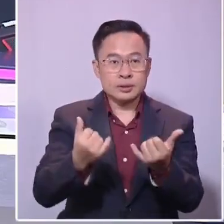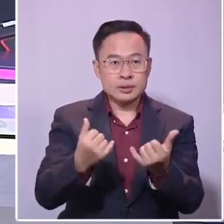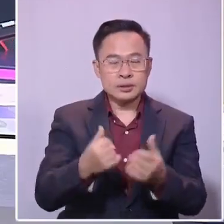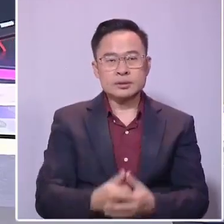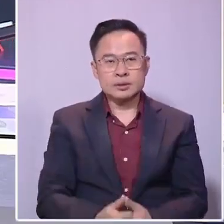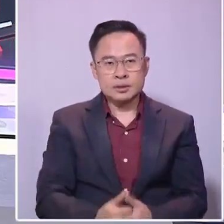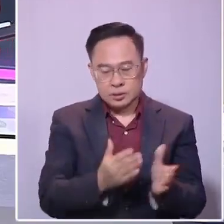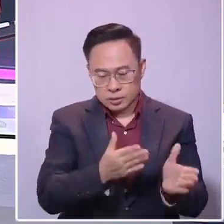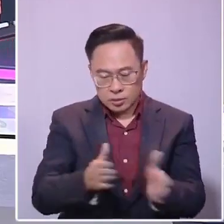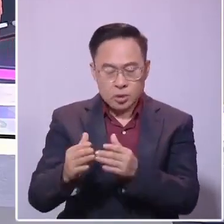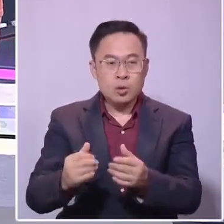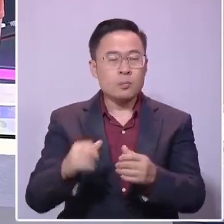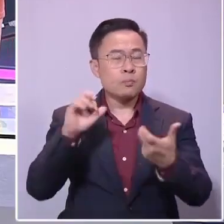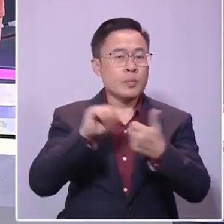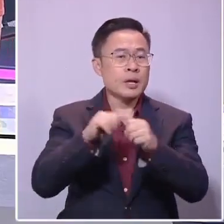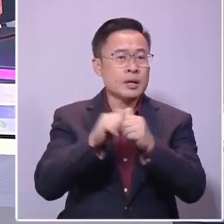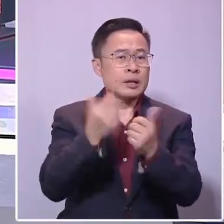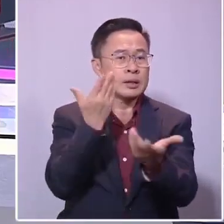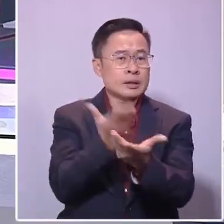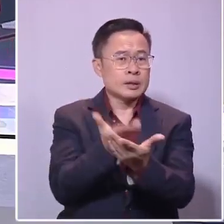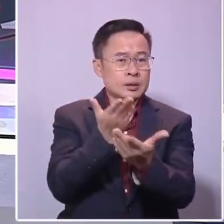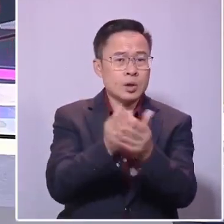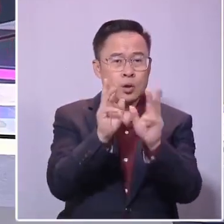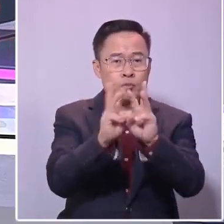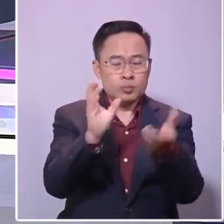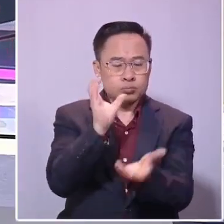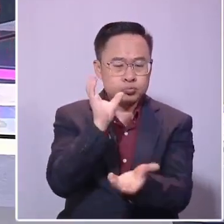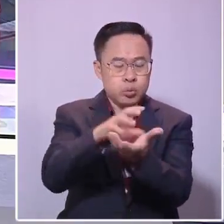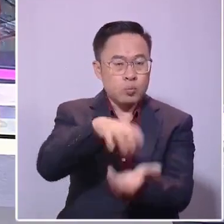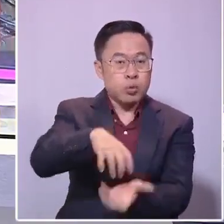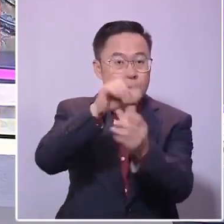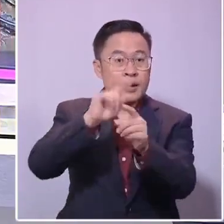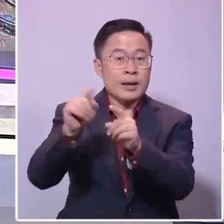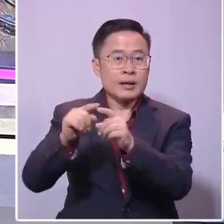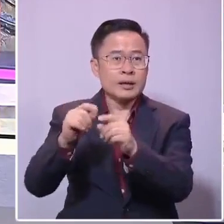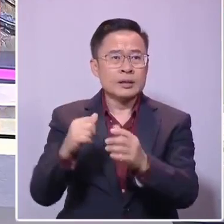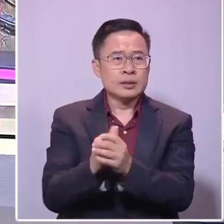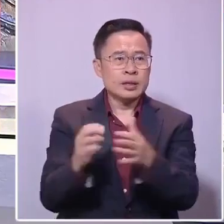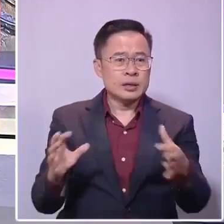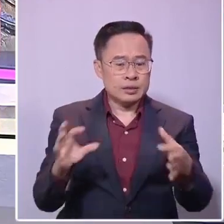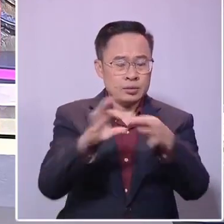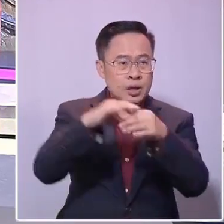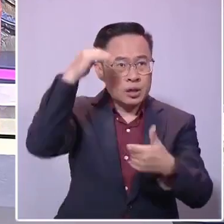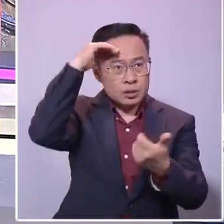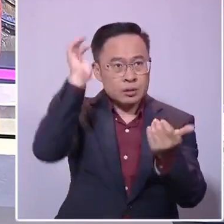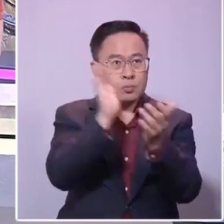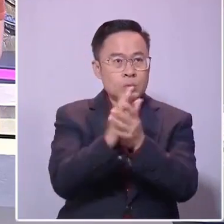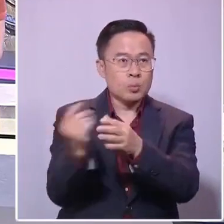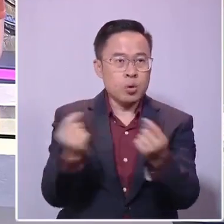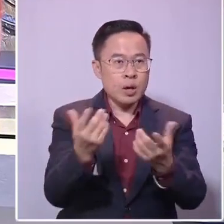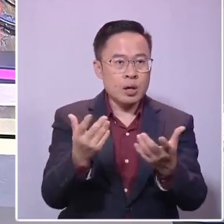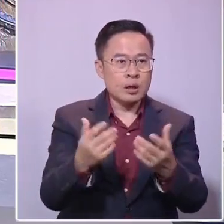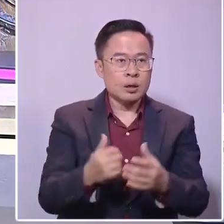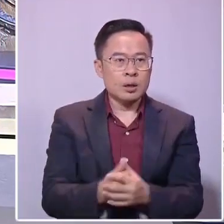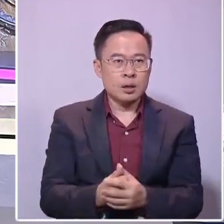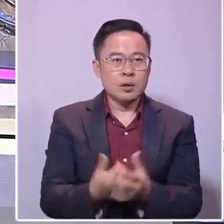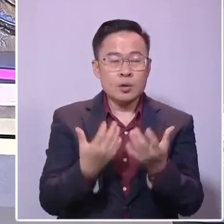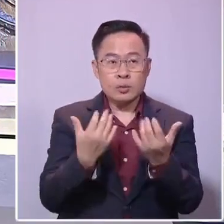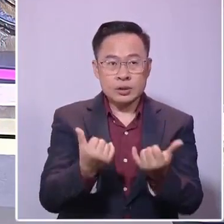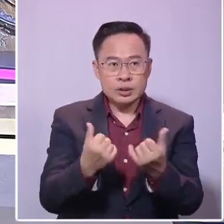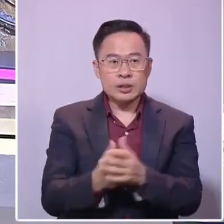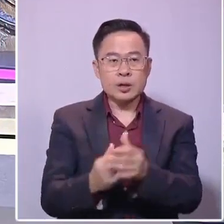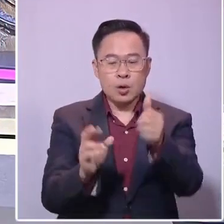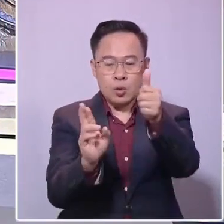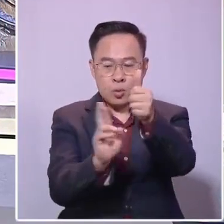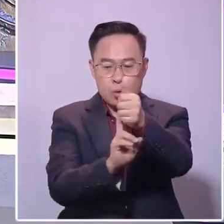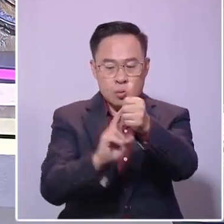คุณผู้ชมเรื่องของคดีเว็บพนันออนไลน์เครือข่ายของมินนี่นะคะแล้วก็พบว่ามีนายตำรวจเข้าไปเกี่ยวข้องหลายนายแล้วหนึ่งในนั้นมีบิ๊ก